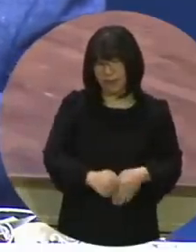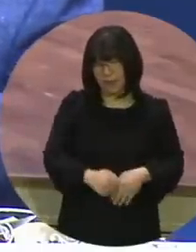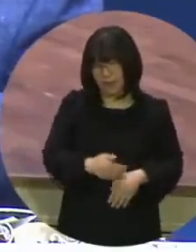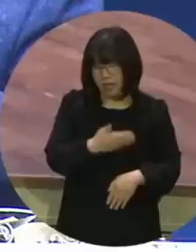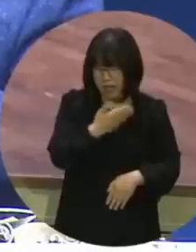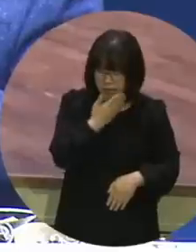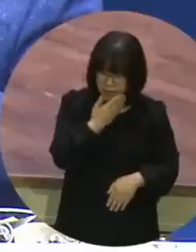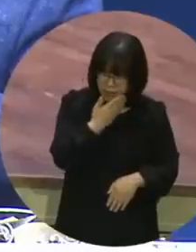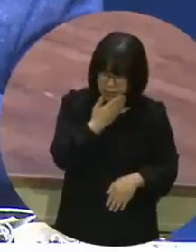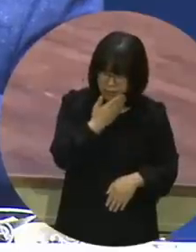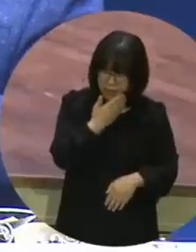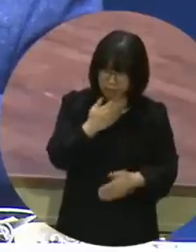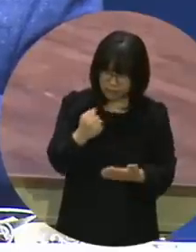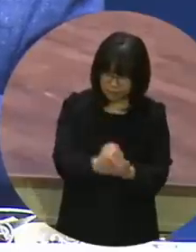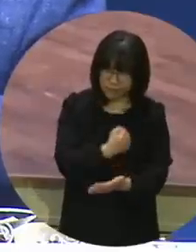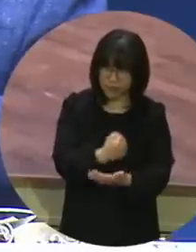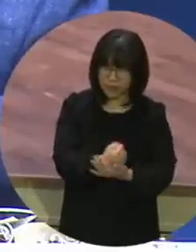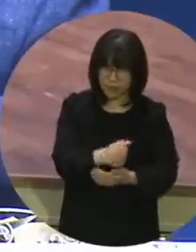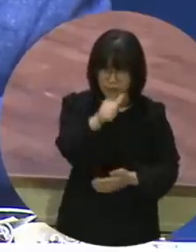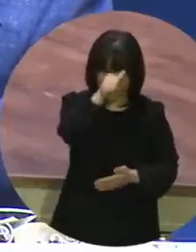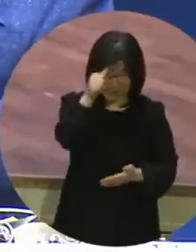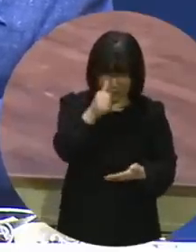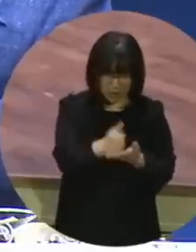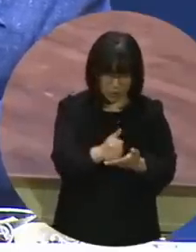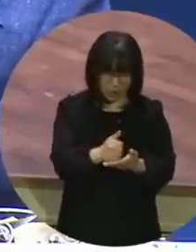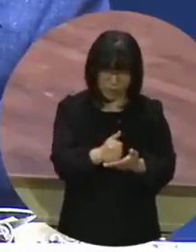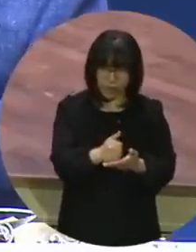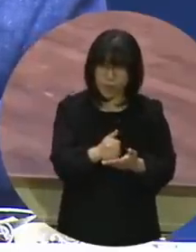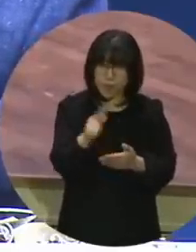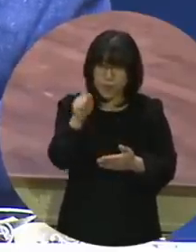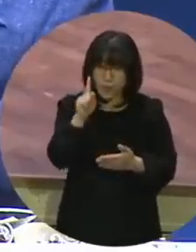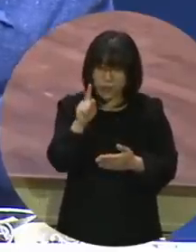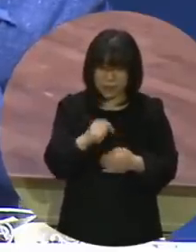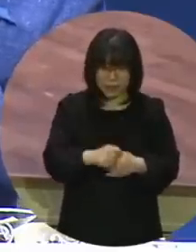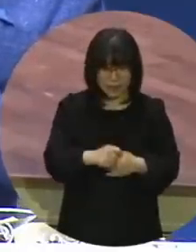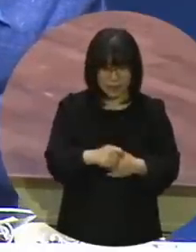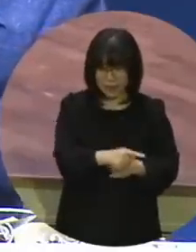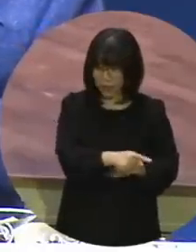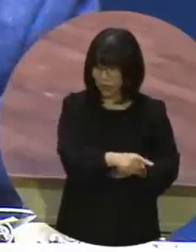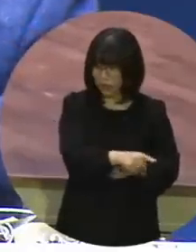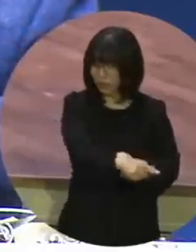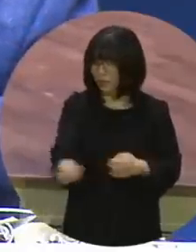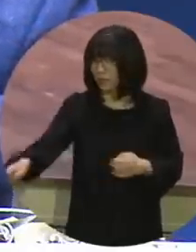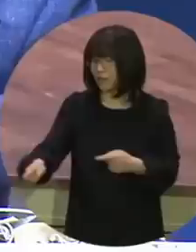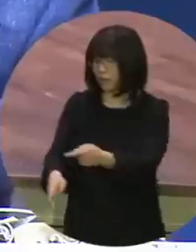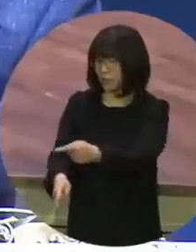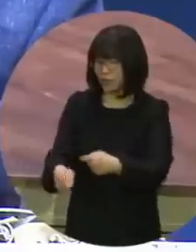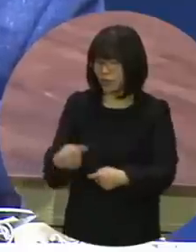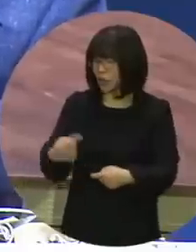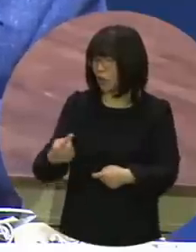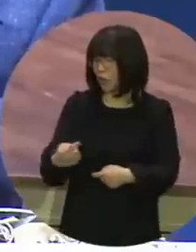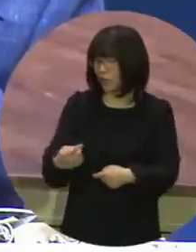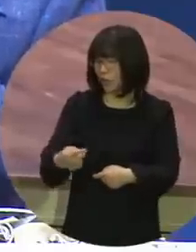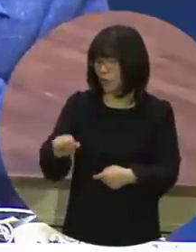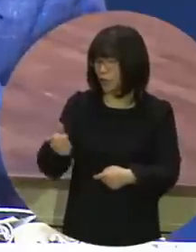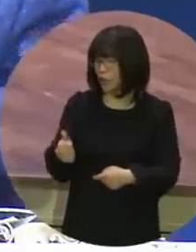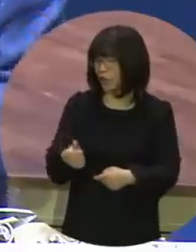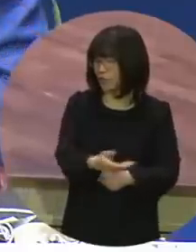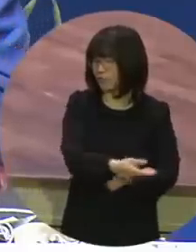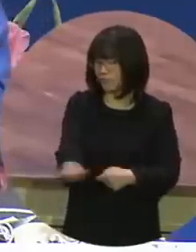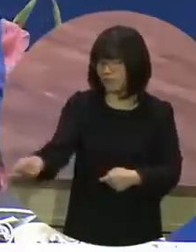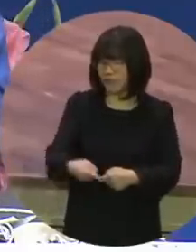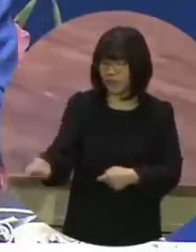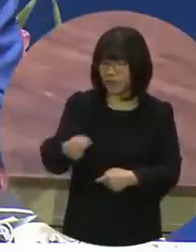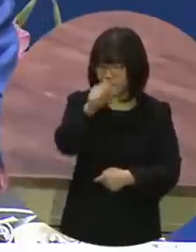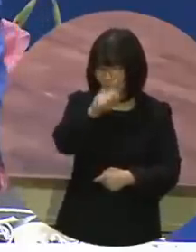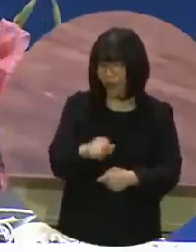아버지 하나님, 내게도 장로 하나 붙여져가지고, 5,000불 줘, 3,000불 줘, 1,000불 줘, 10,000불 줘. 그렇게